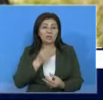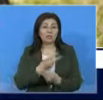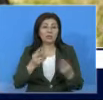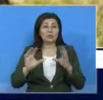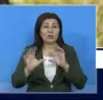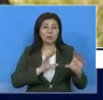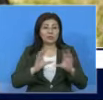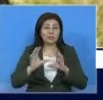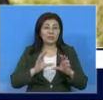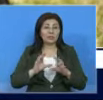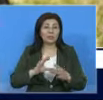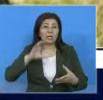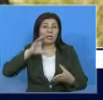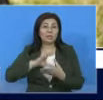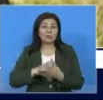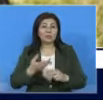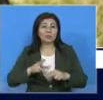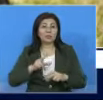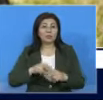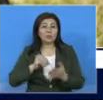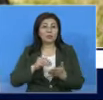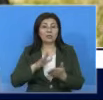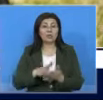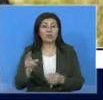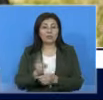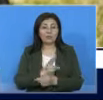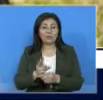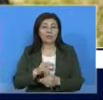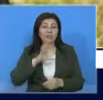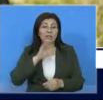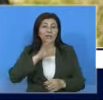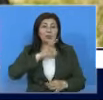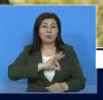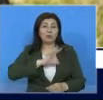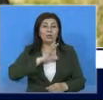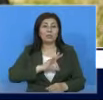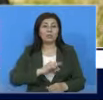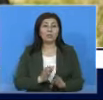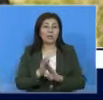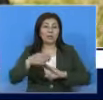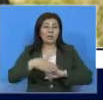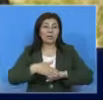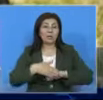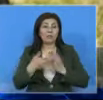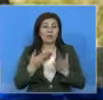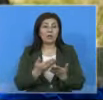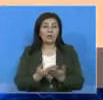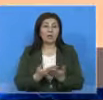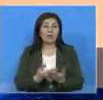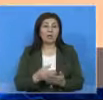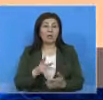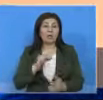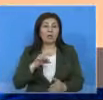мен жабдықтары таныстырылды. Мәселен, мұнда тіркеу камерасы, иттерге қолданылатын және аяқ киім жабындысы,